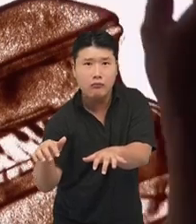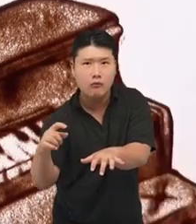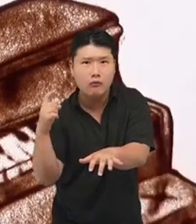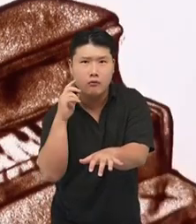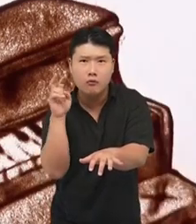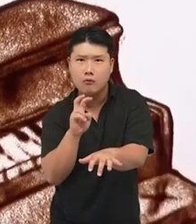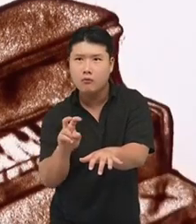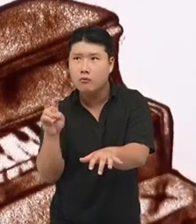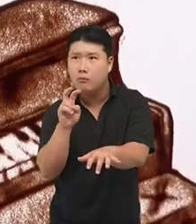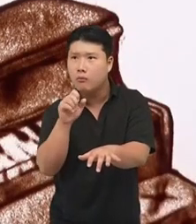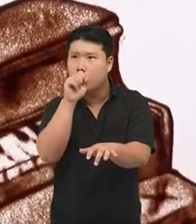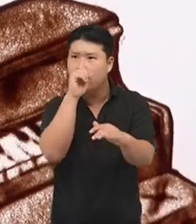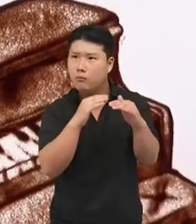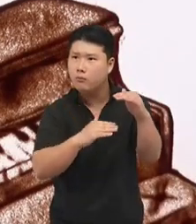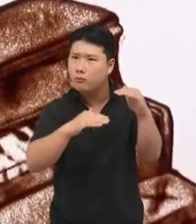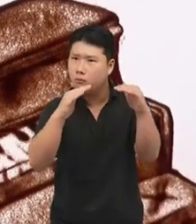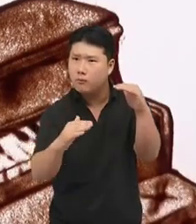쿵쾅쿵쾅 소리가 나다가도